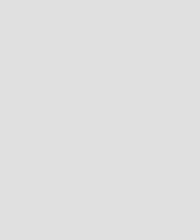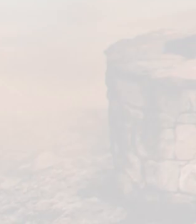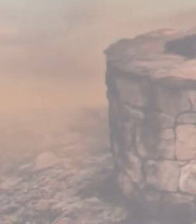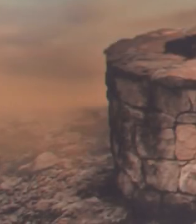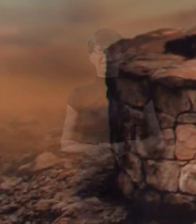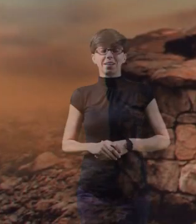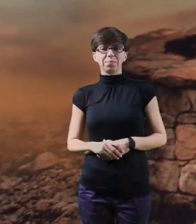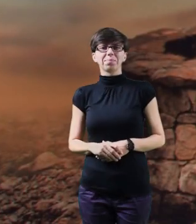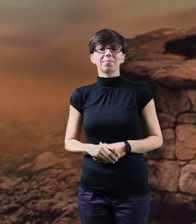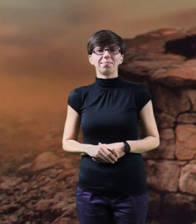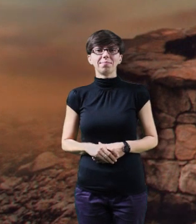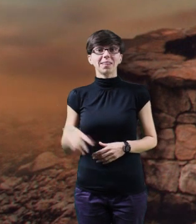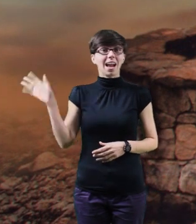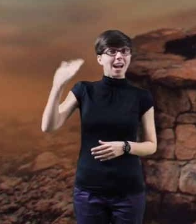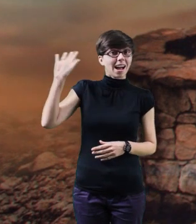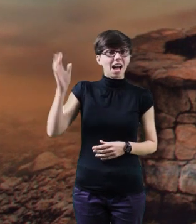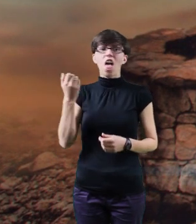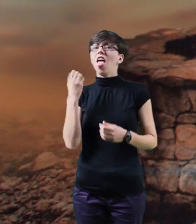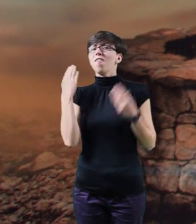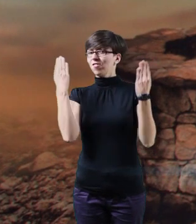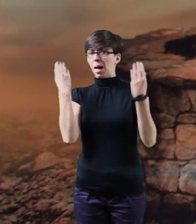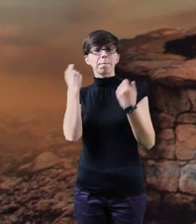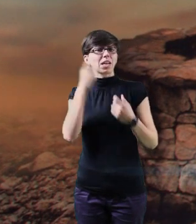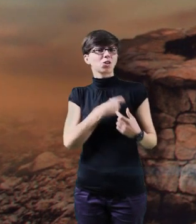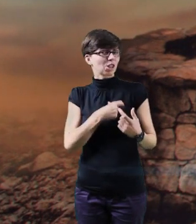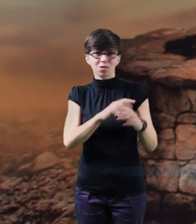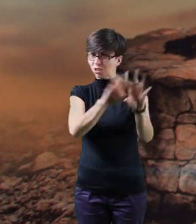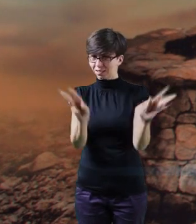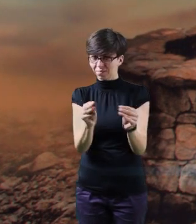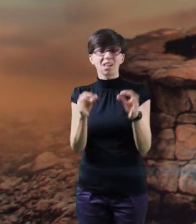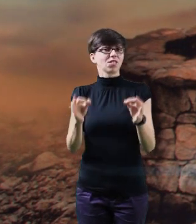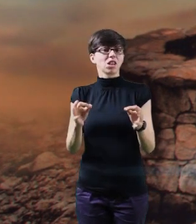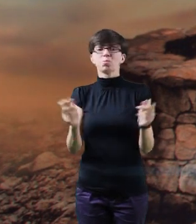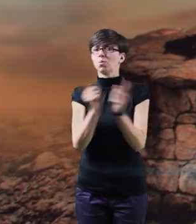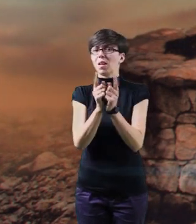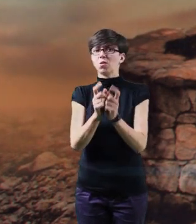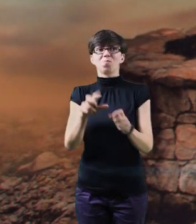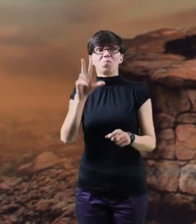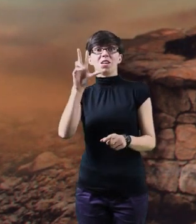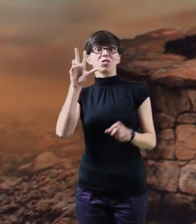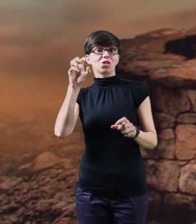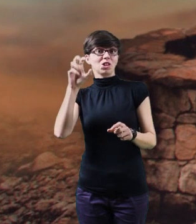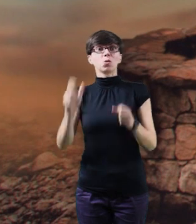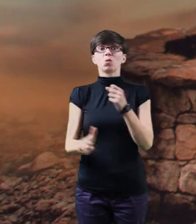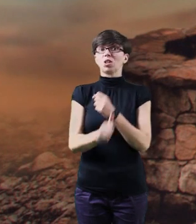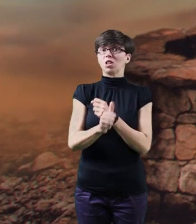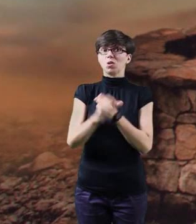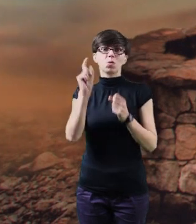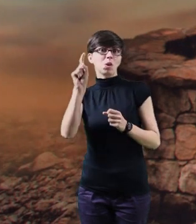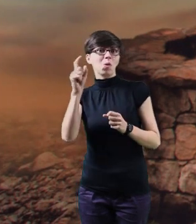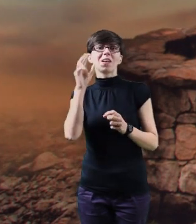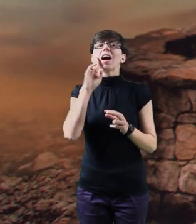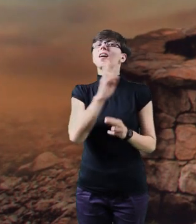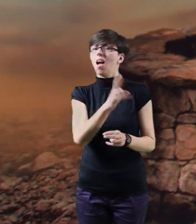C Moi drodzy Witam was bardzo serdecznie na tych naszych 360 sekundowych